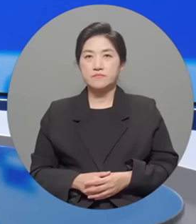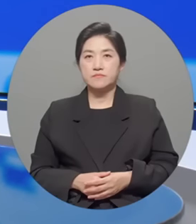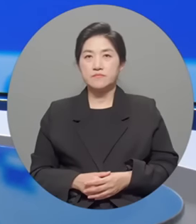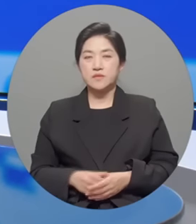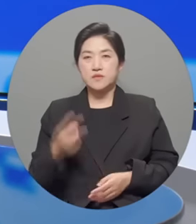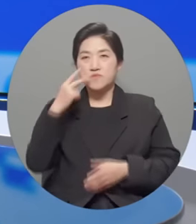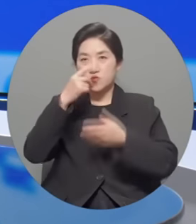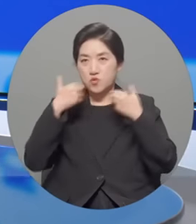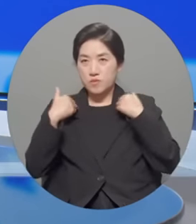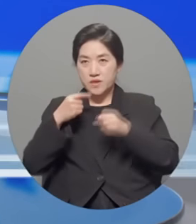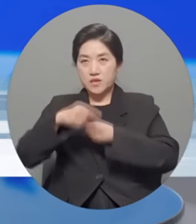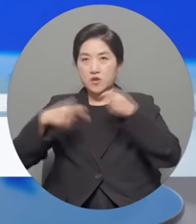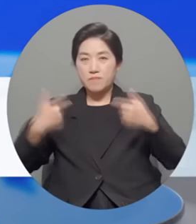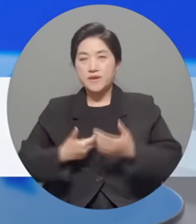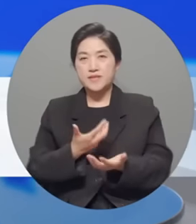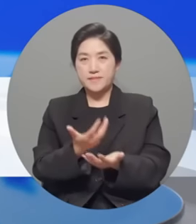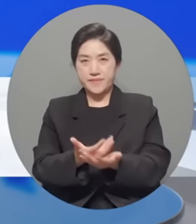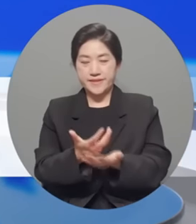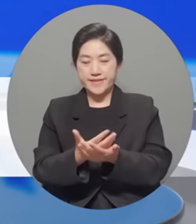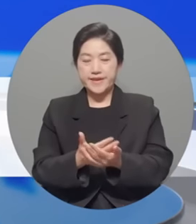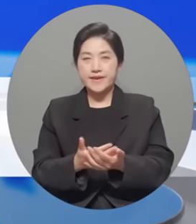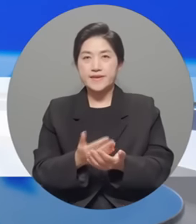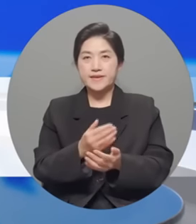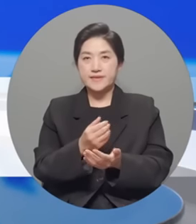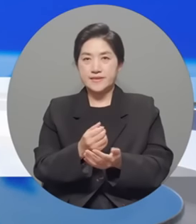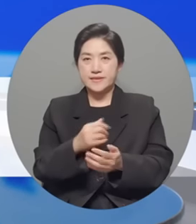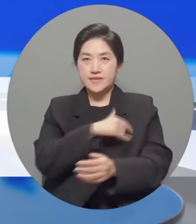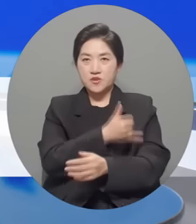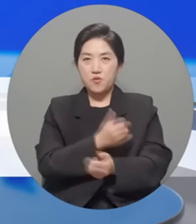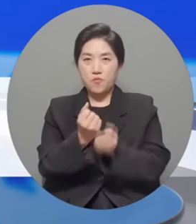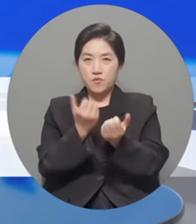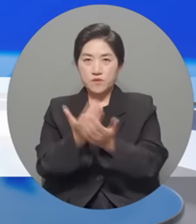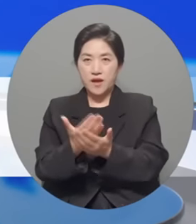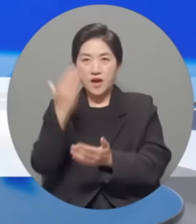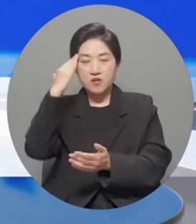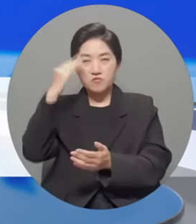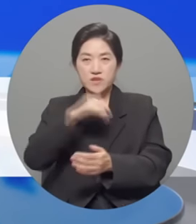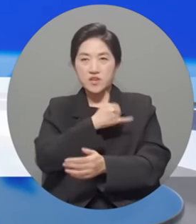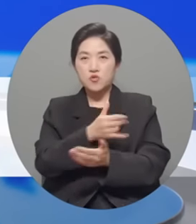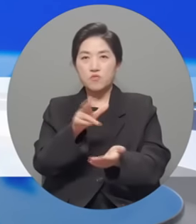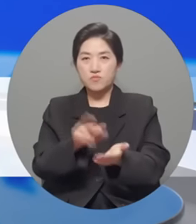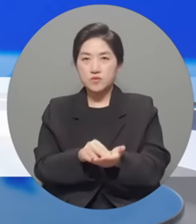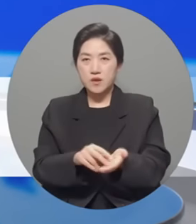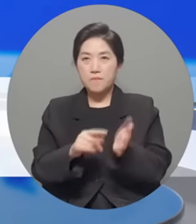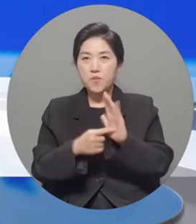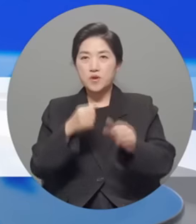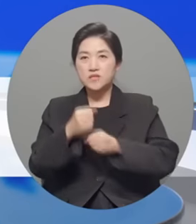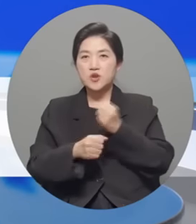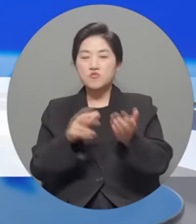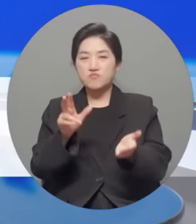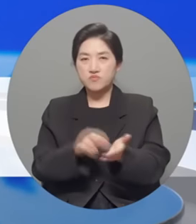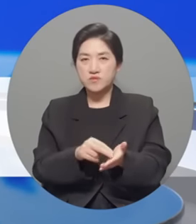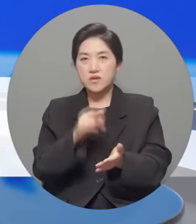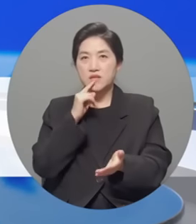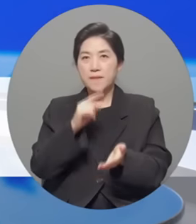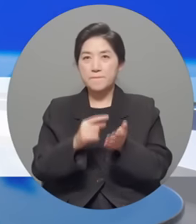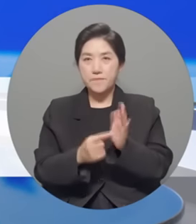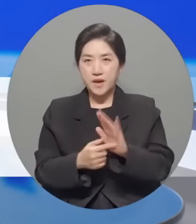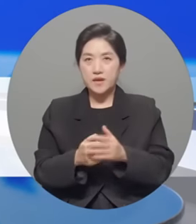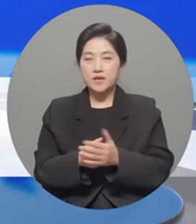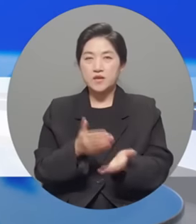미국 정부가 매년 발간하는 인권보고서에서 한국의 주요 인권 문제로 표현의 자유 문제가 거론이